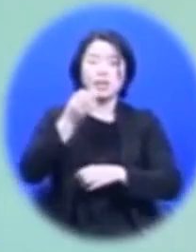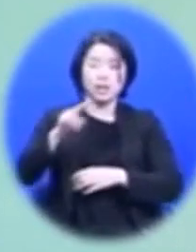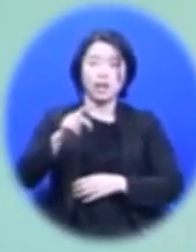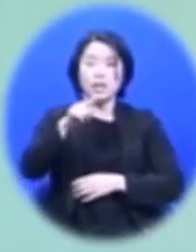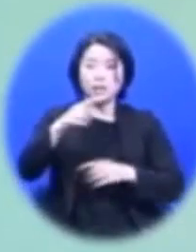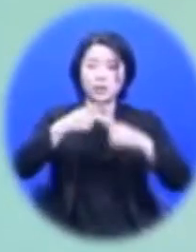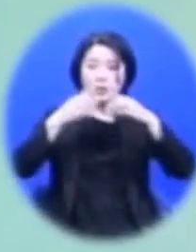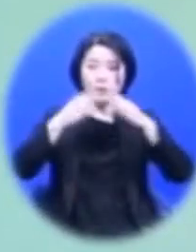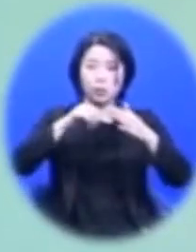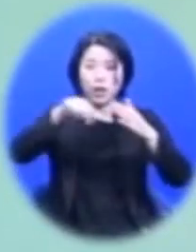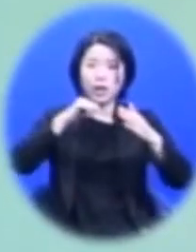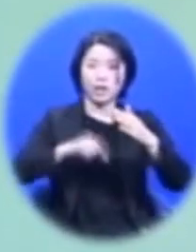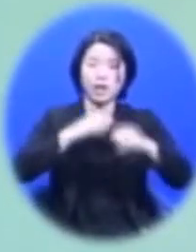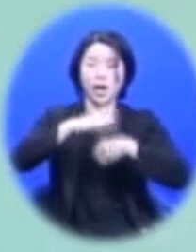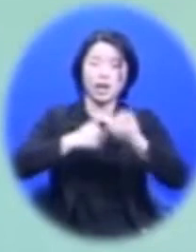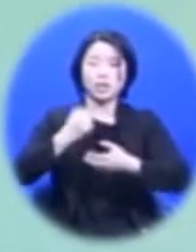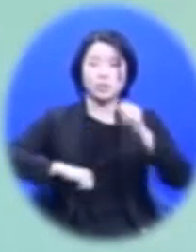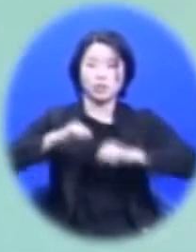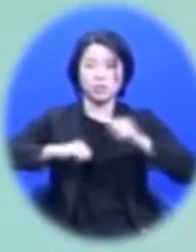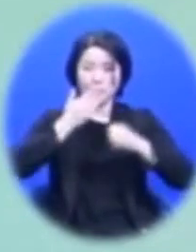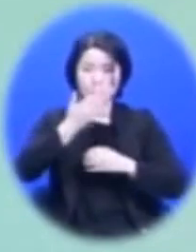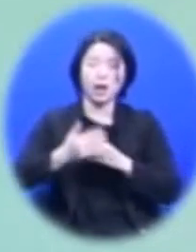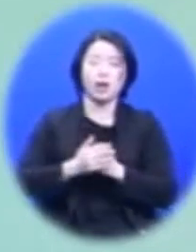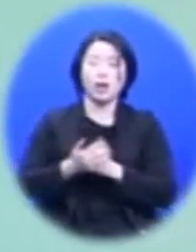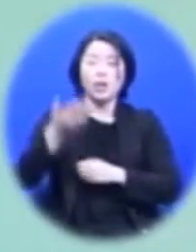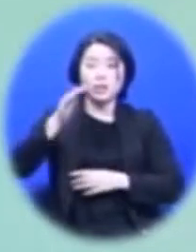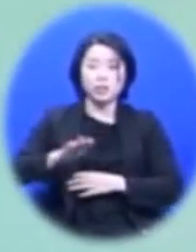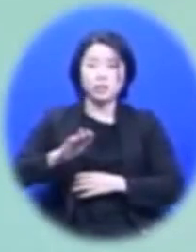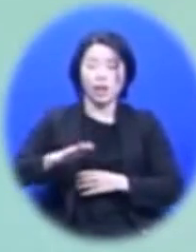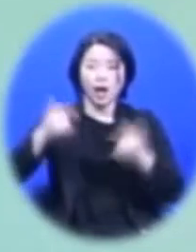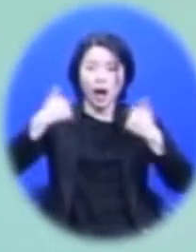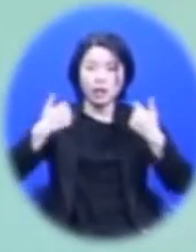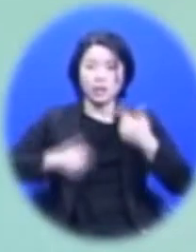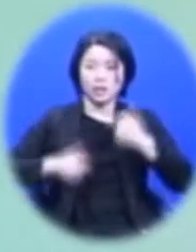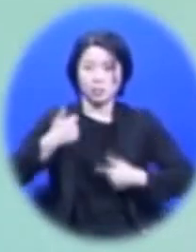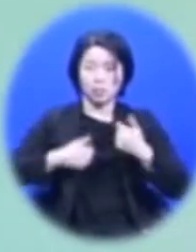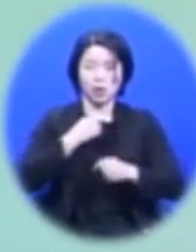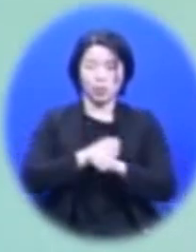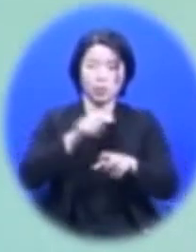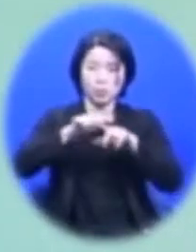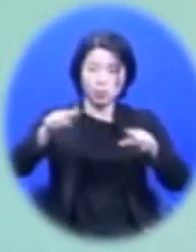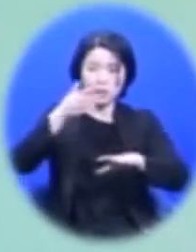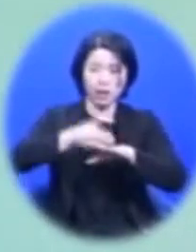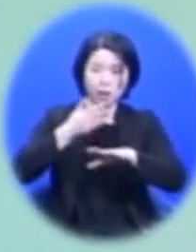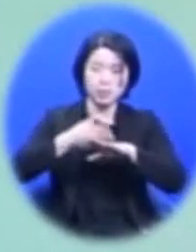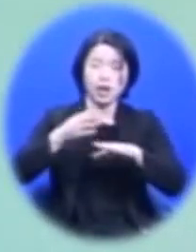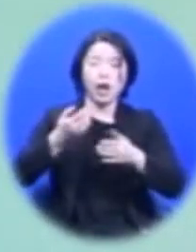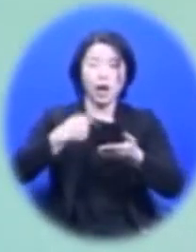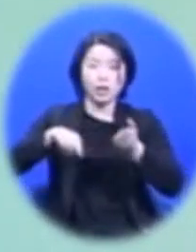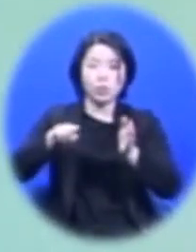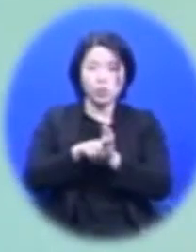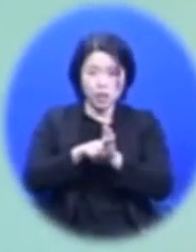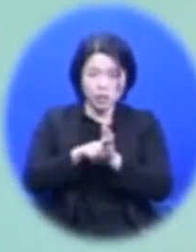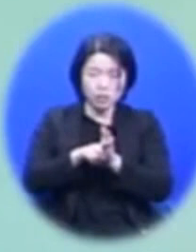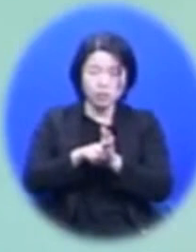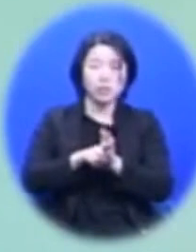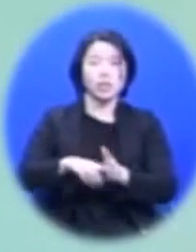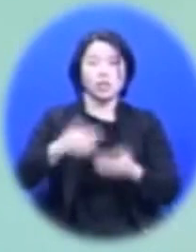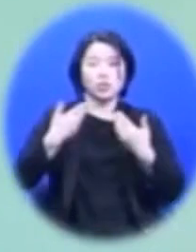하나님이 역사하실 수가 있어요. 그런데 항상 기뻐하고 범사에 감사하려면 쉬지 말고 기도해야